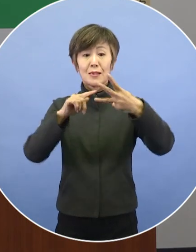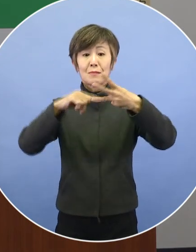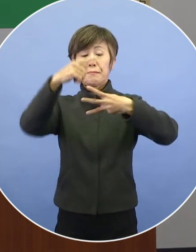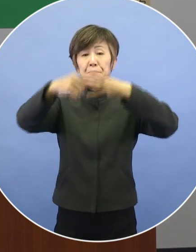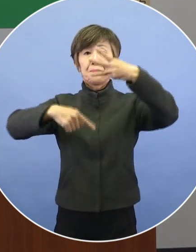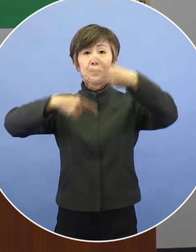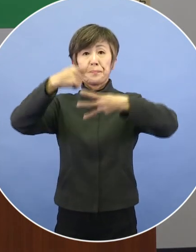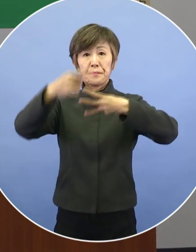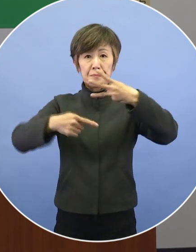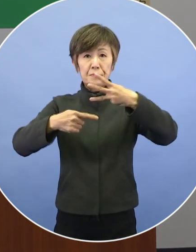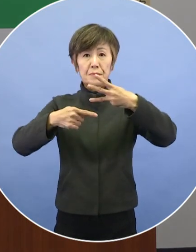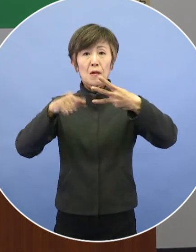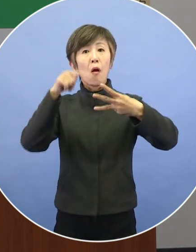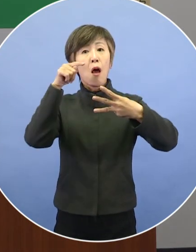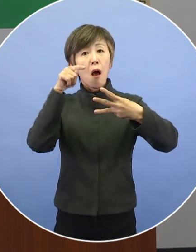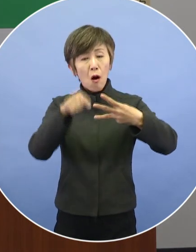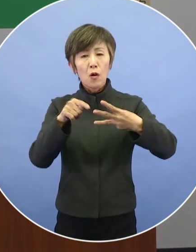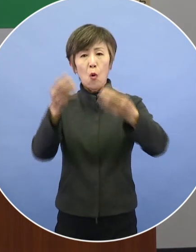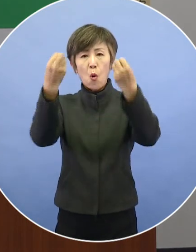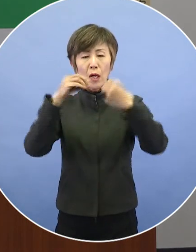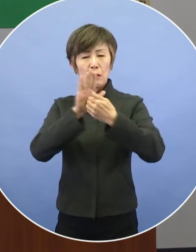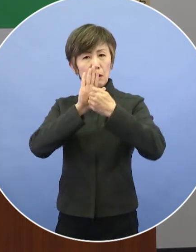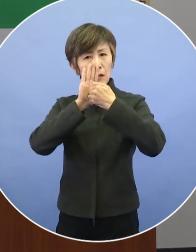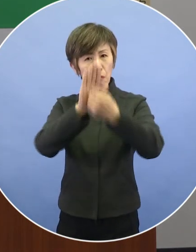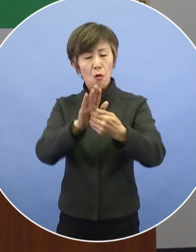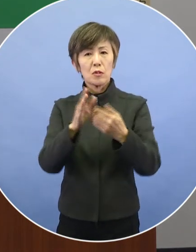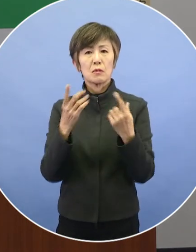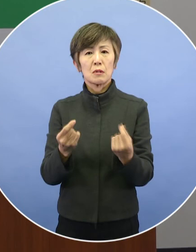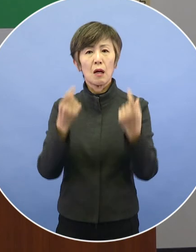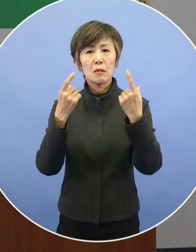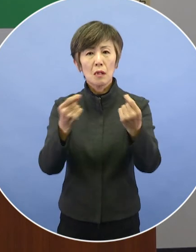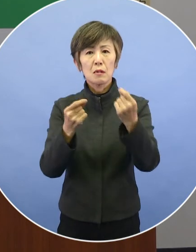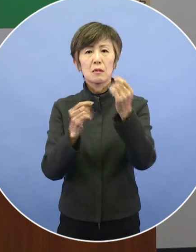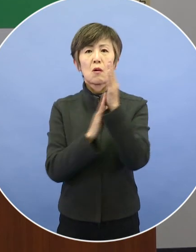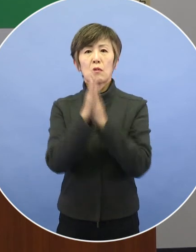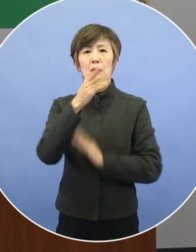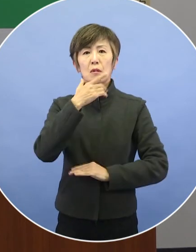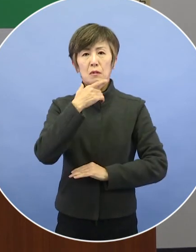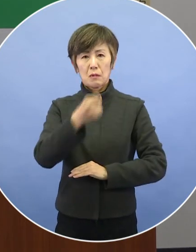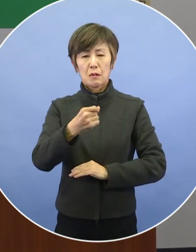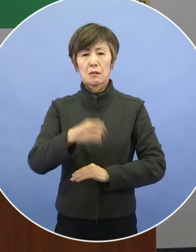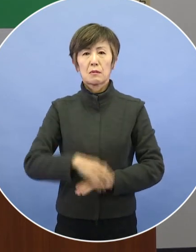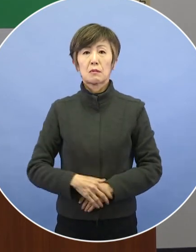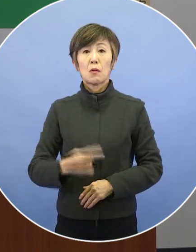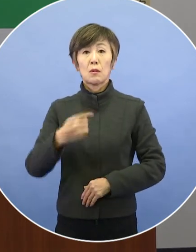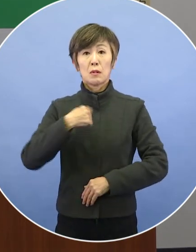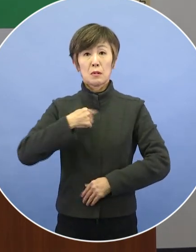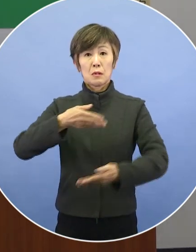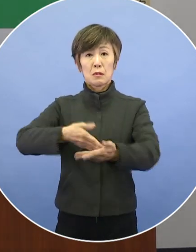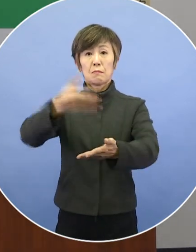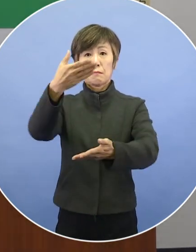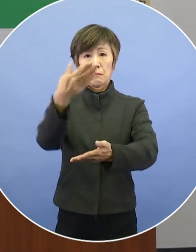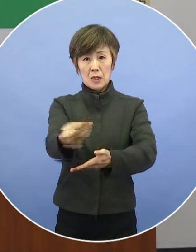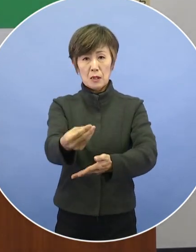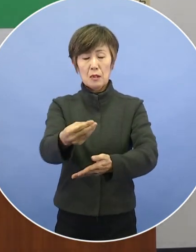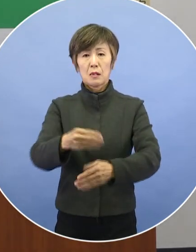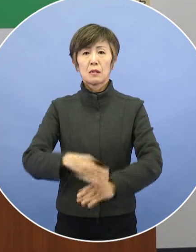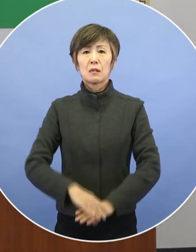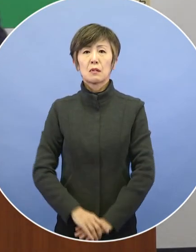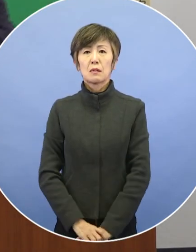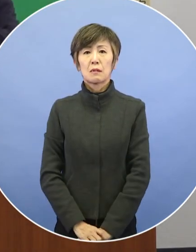いったですね基本的な感染防止対策をとっていただきたいと考えているところでございます私からは以上でござい